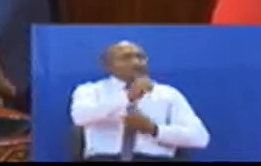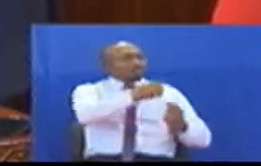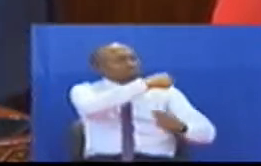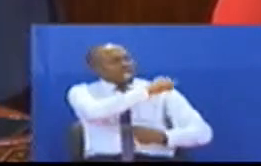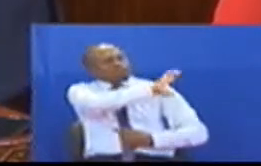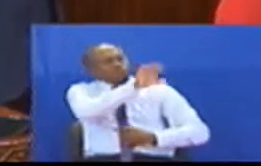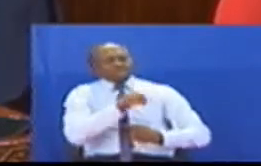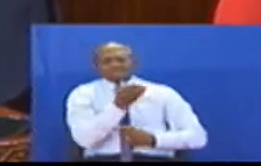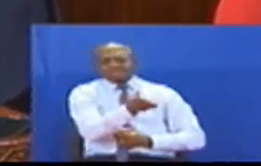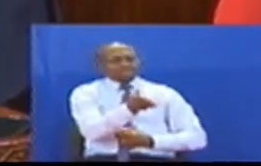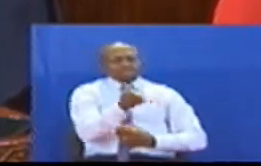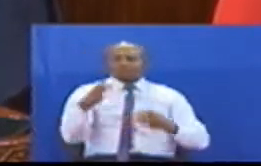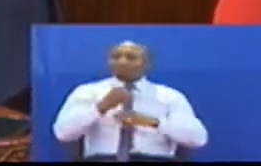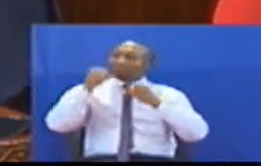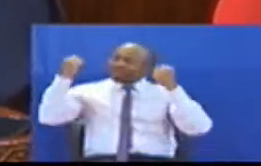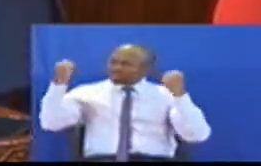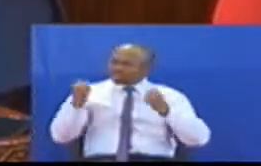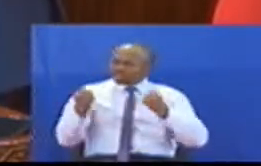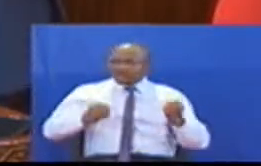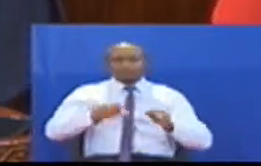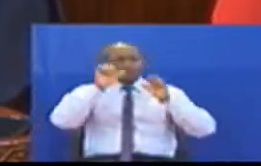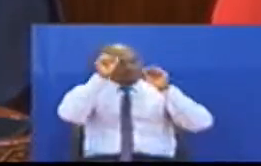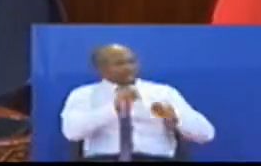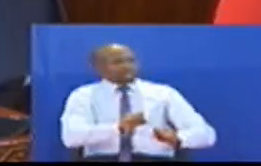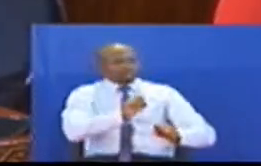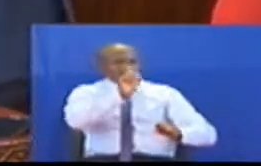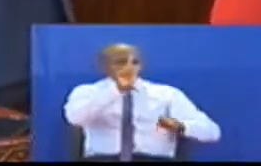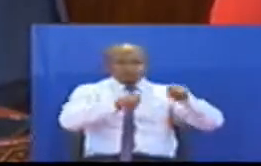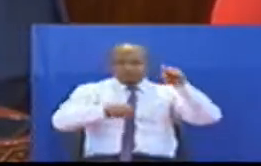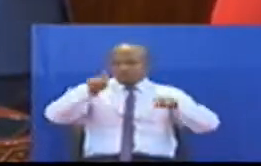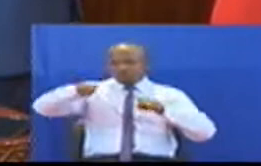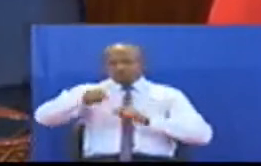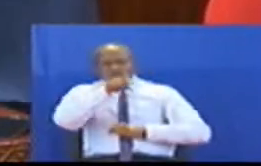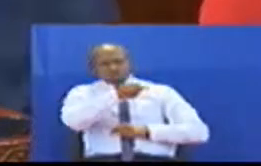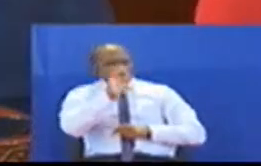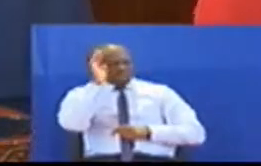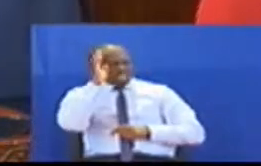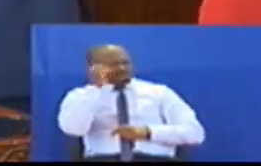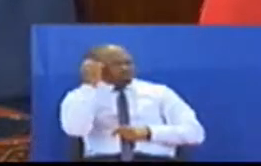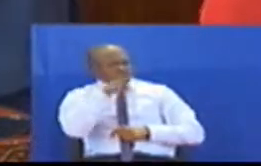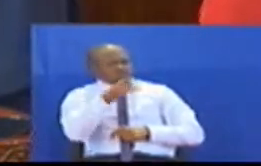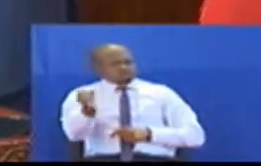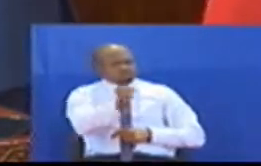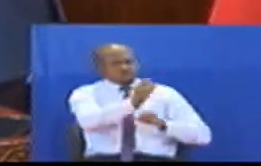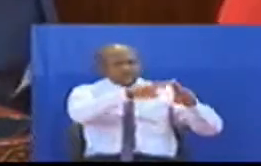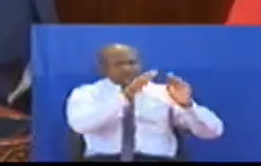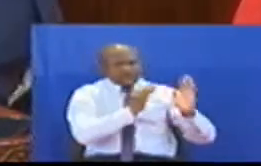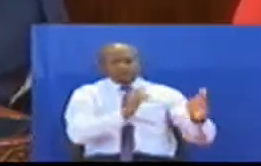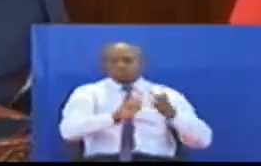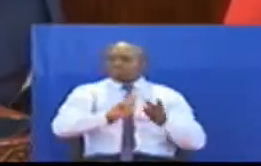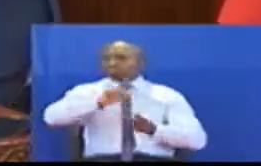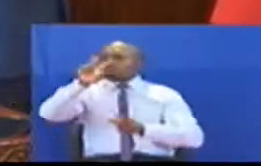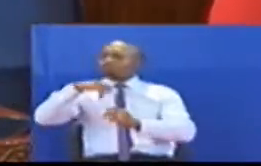Spika, sasa tunapata shida hapa. Ni lazima kuwe na tofauti ya mtu anayehisiwa na mtu anayeugua. Ili sije tukachukua watu ndio